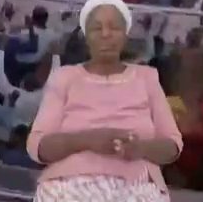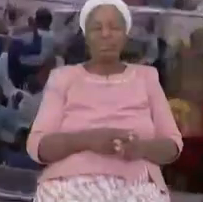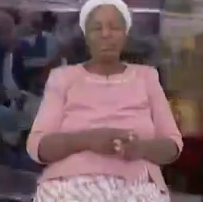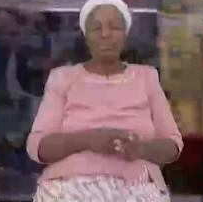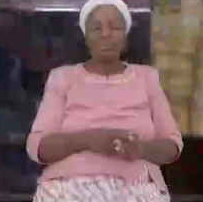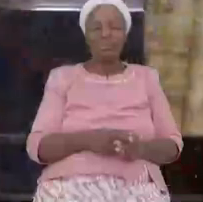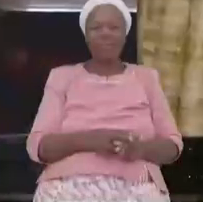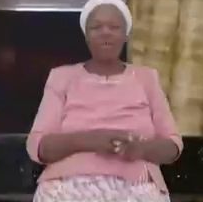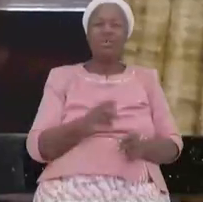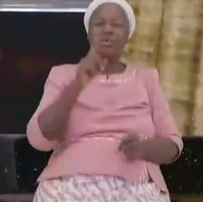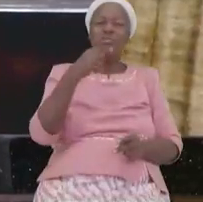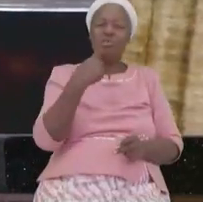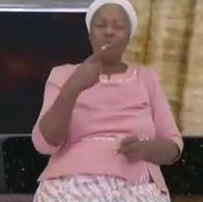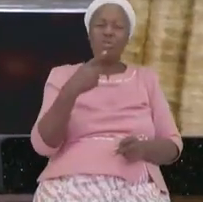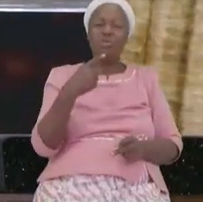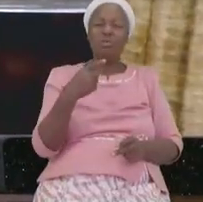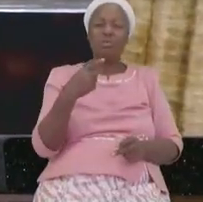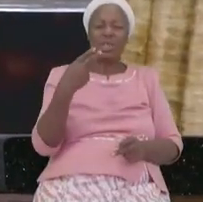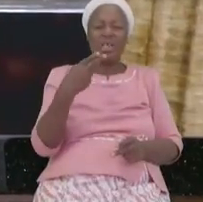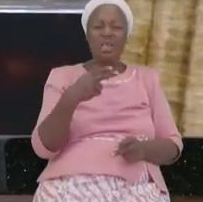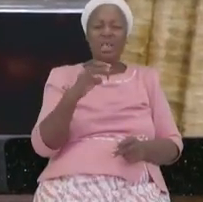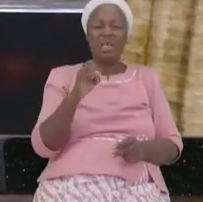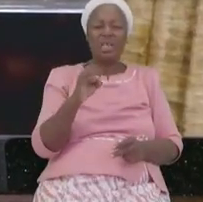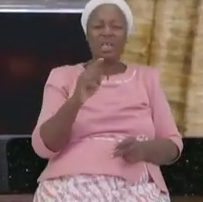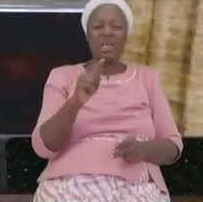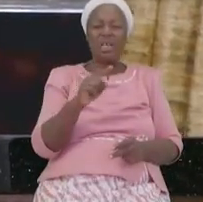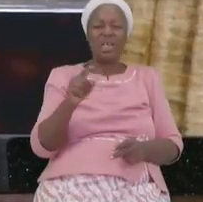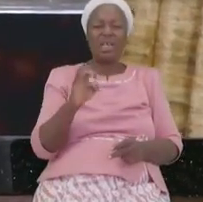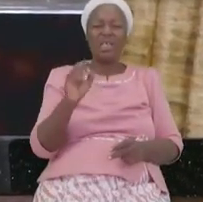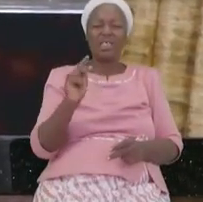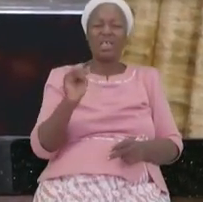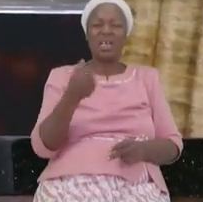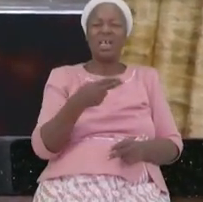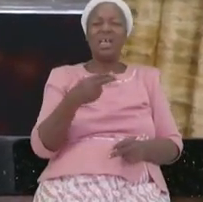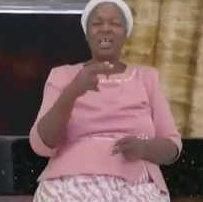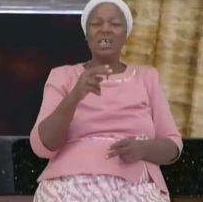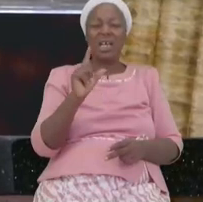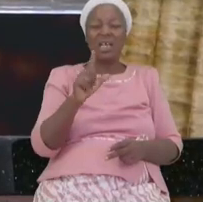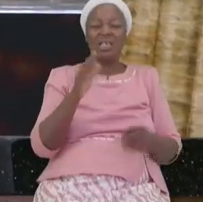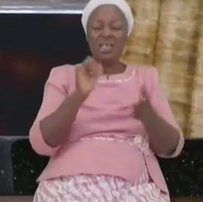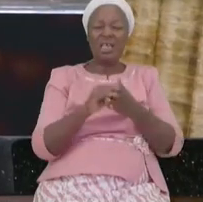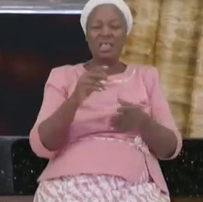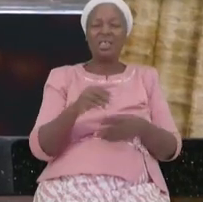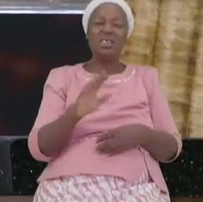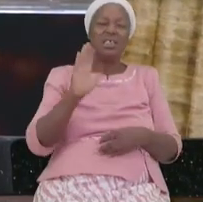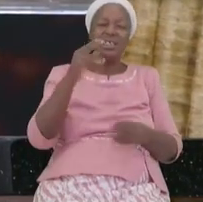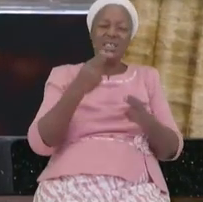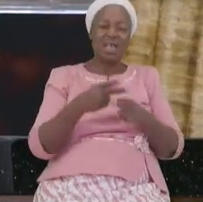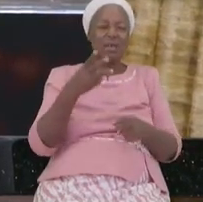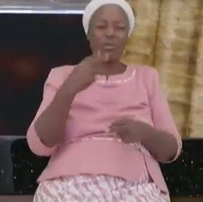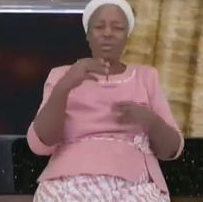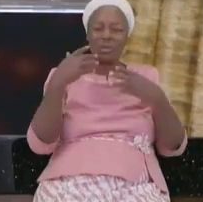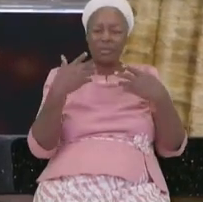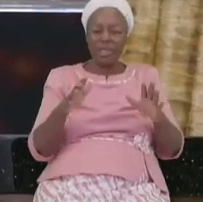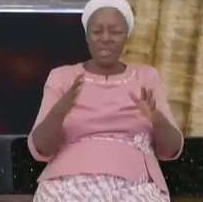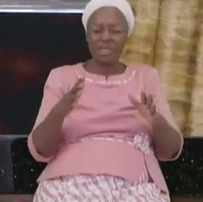Tu as dit à Ézéchias que son moment était venu dans l'alliance. Ézéchias,